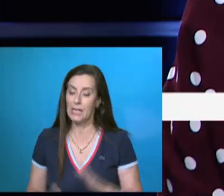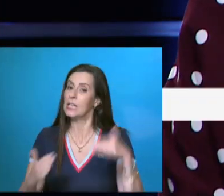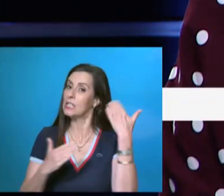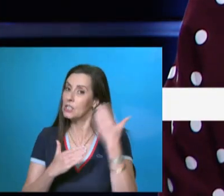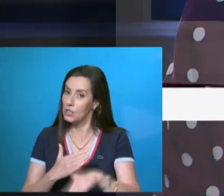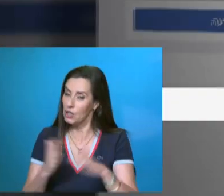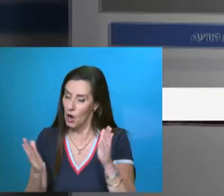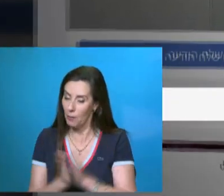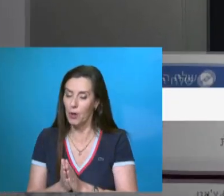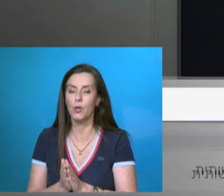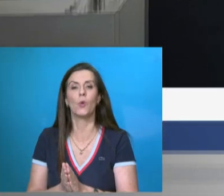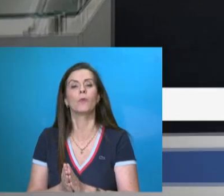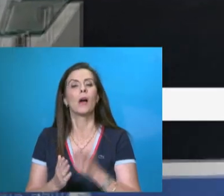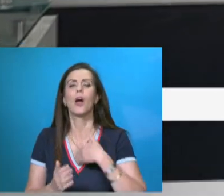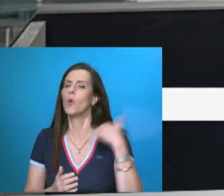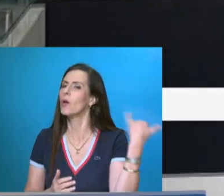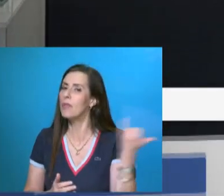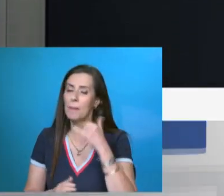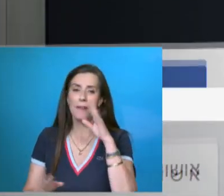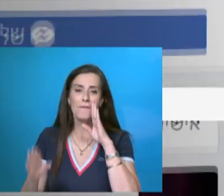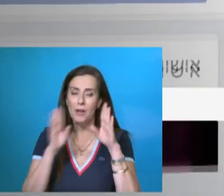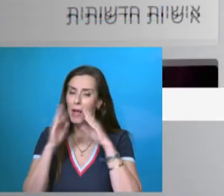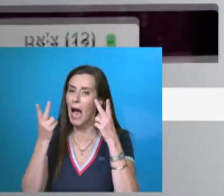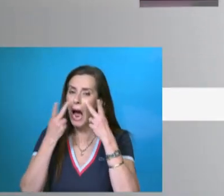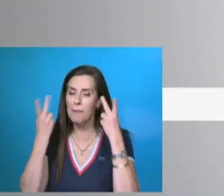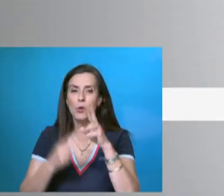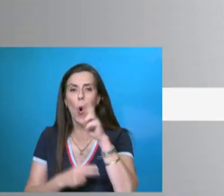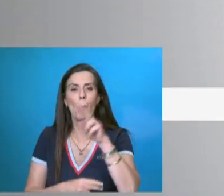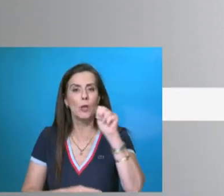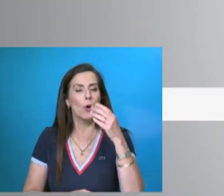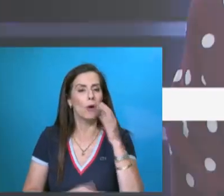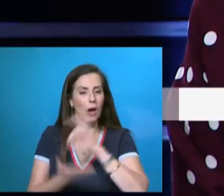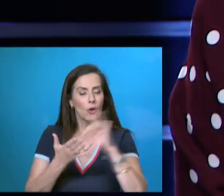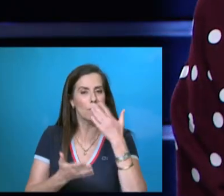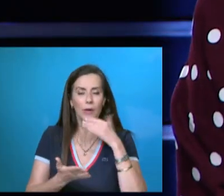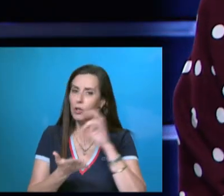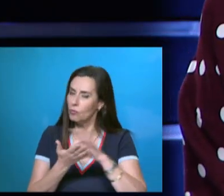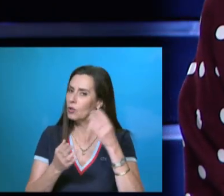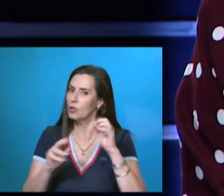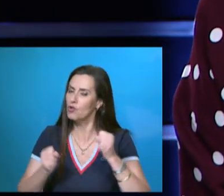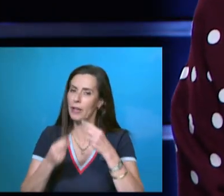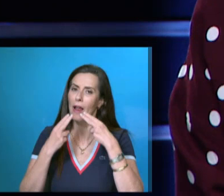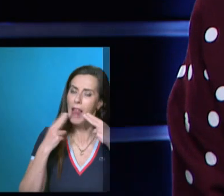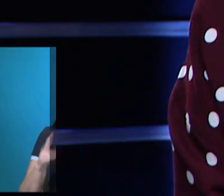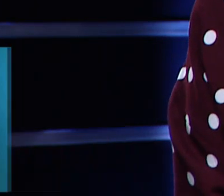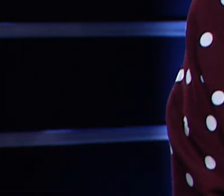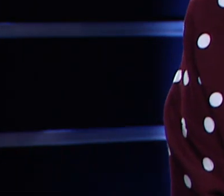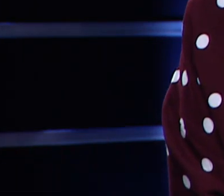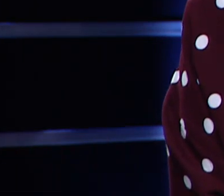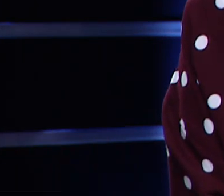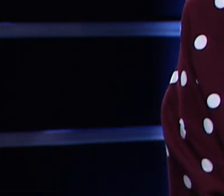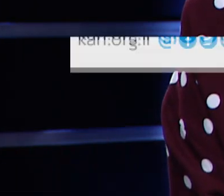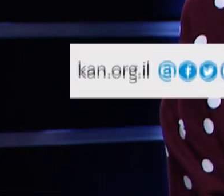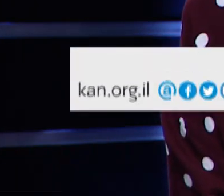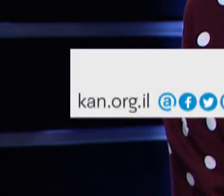ביום שלכם, אנחנו תמיד בפייסבוק. חפשו רומי נועמק בעברית, כתבו לנו שם, נשתדל להגיב בפייסבוק או בשידור. חוץ מזה, חדשות